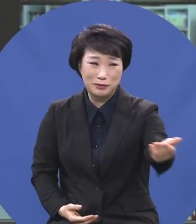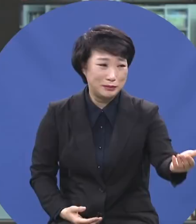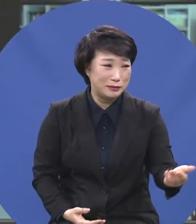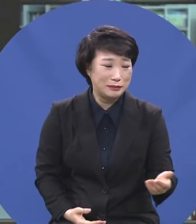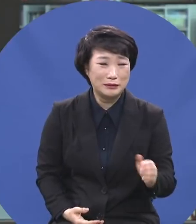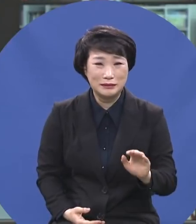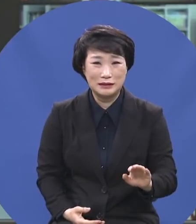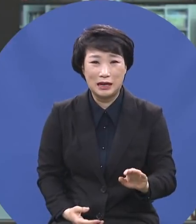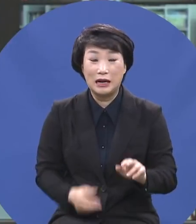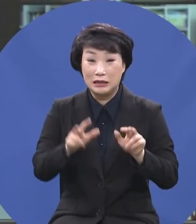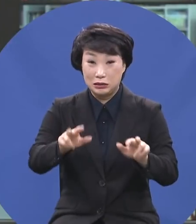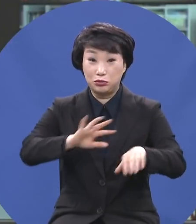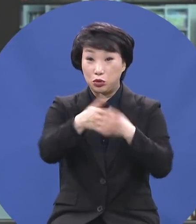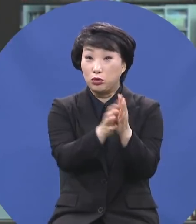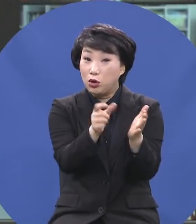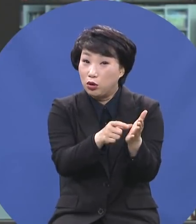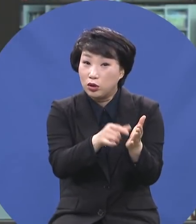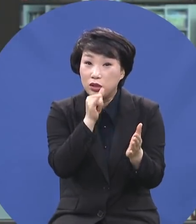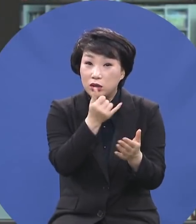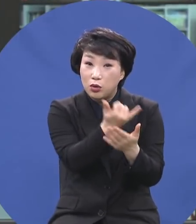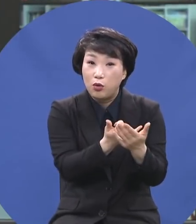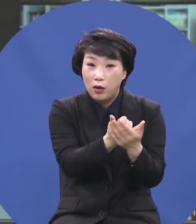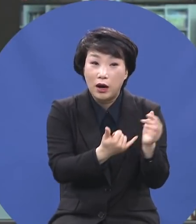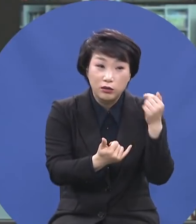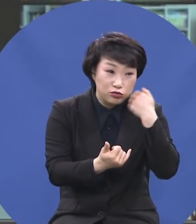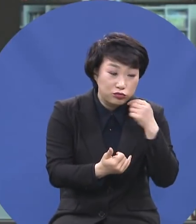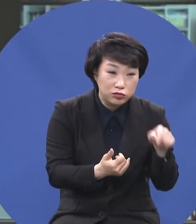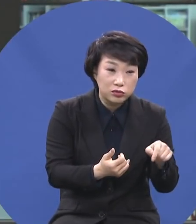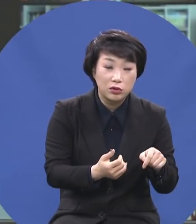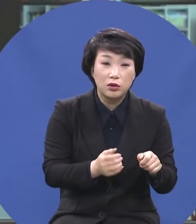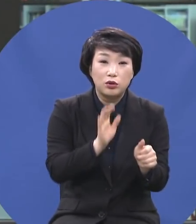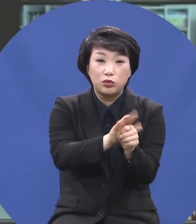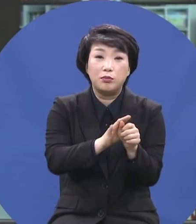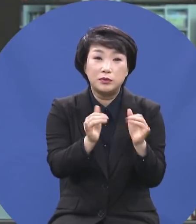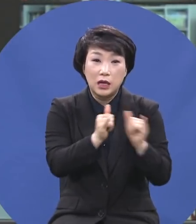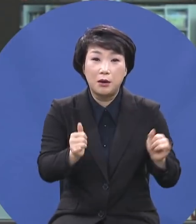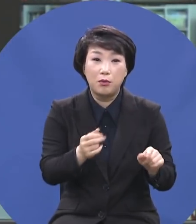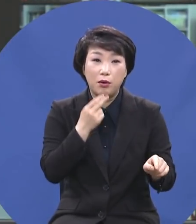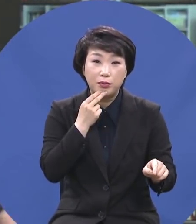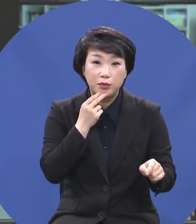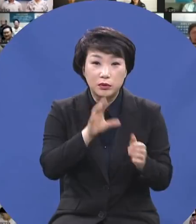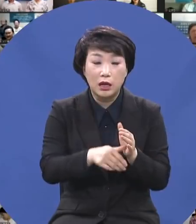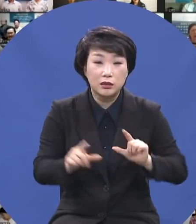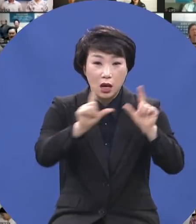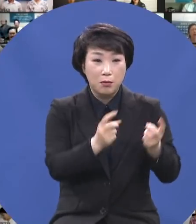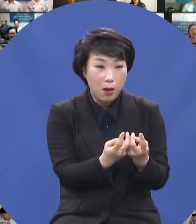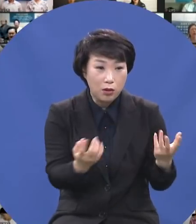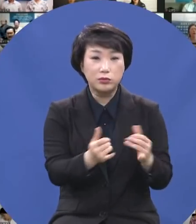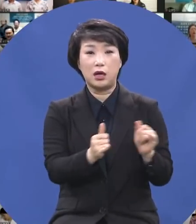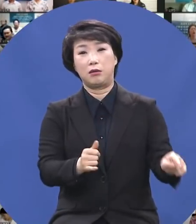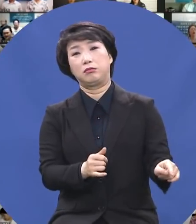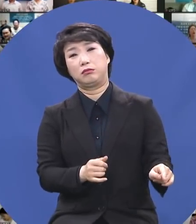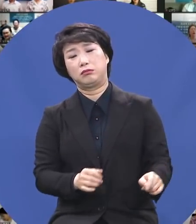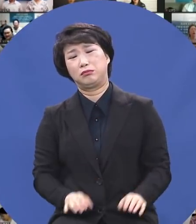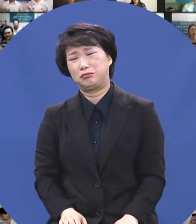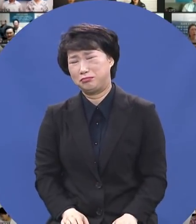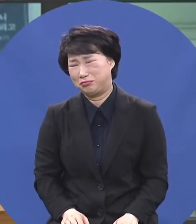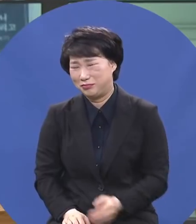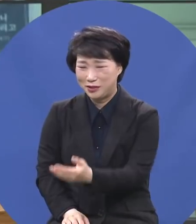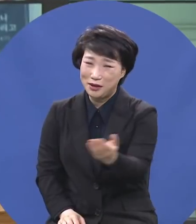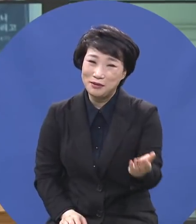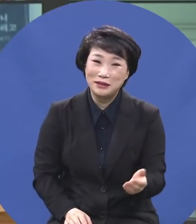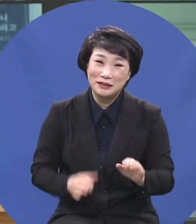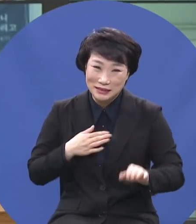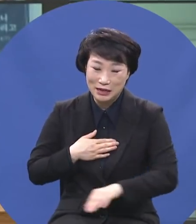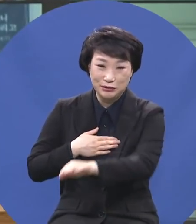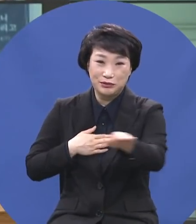이 지금 성경에 말하는 고아는 보호자가 없이는 살 길이 없는 고아를 말하는 거예요. 사랑하는 여러분,